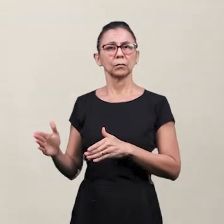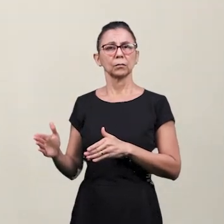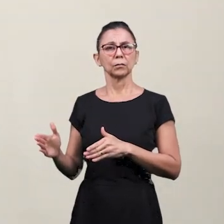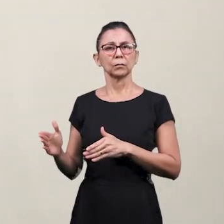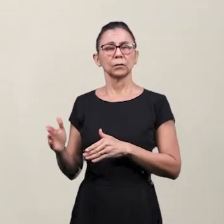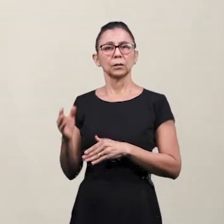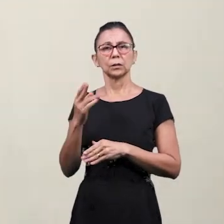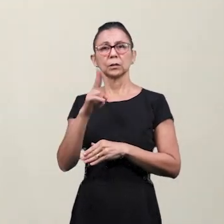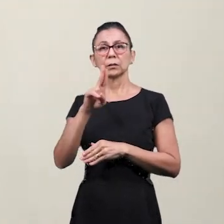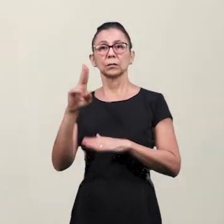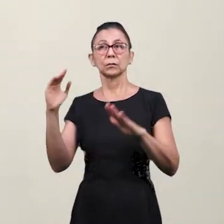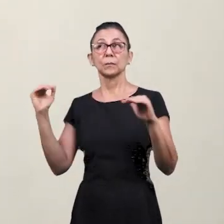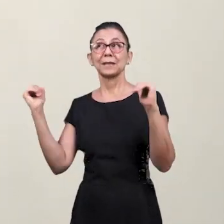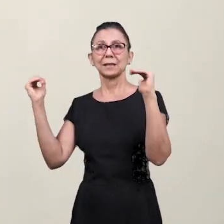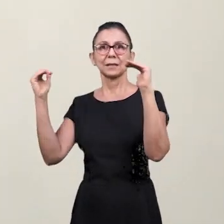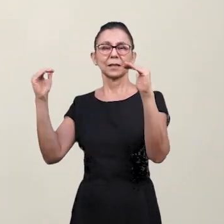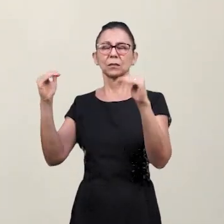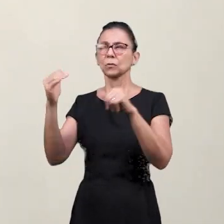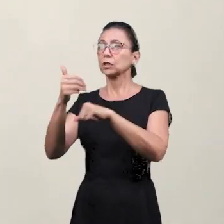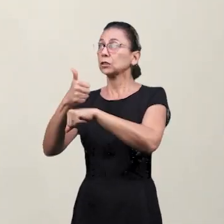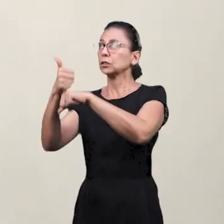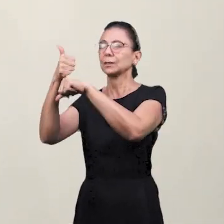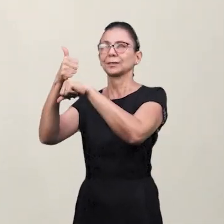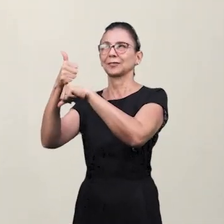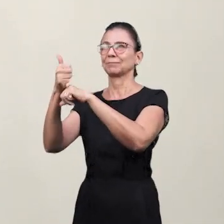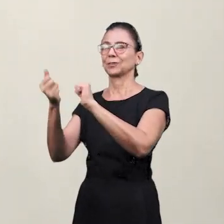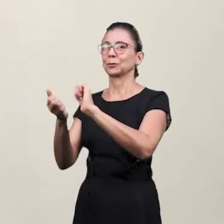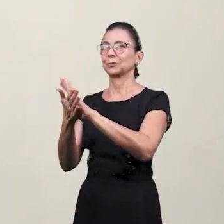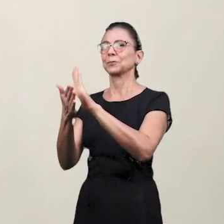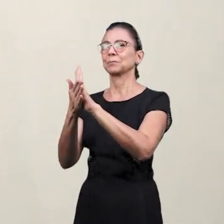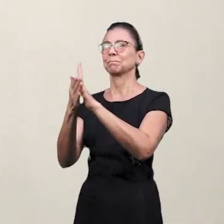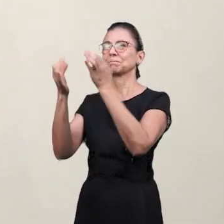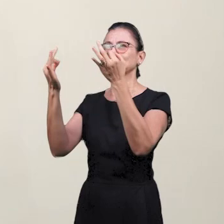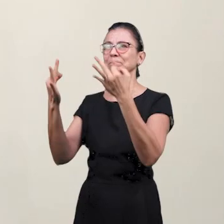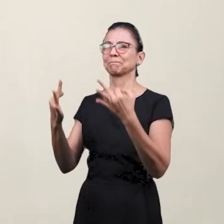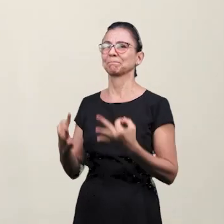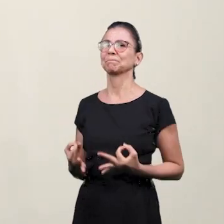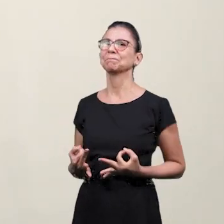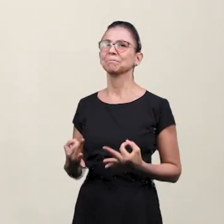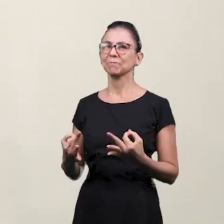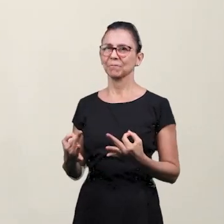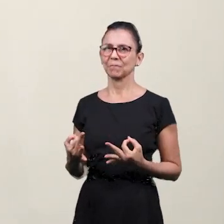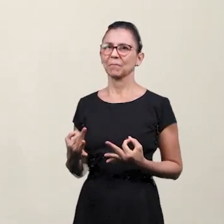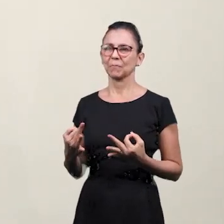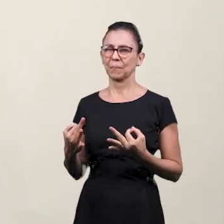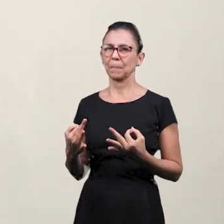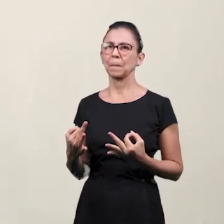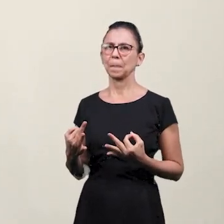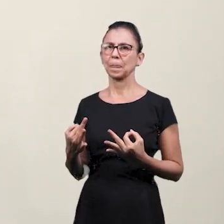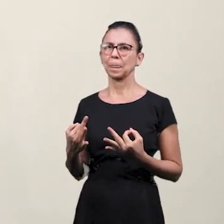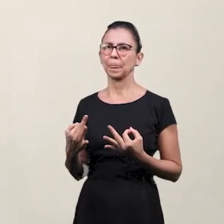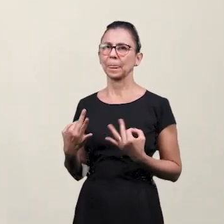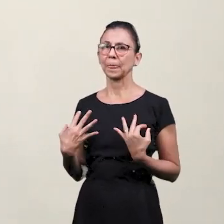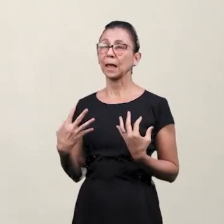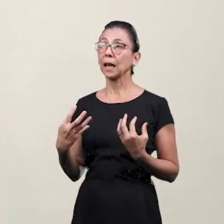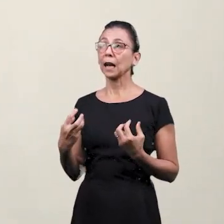Ты достоин всей хвалы и всего поклонения. Господь, прими нашу благодарность